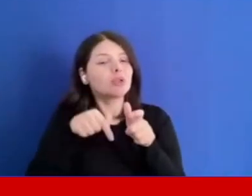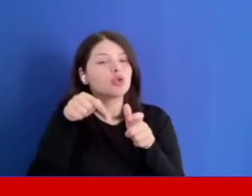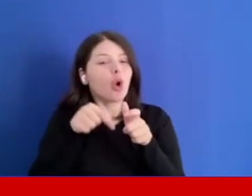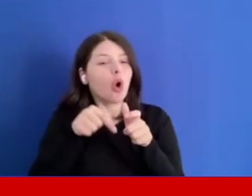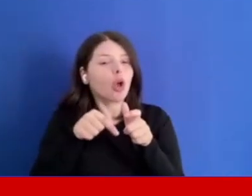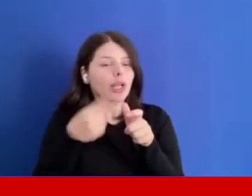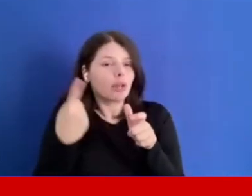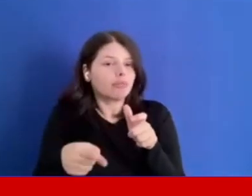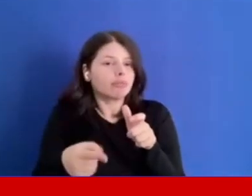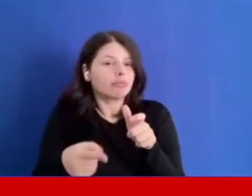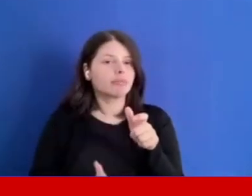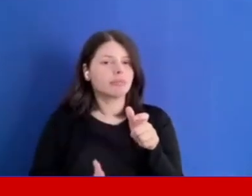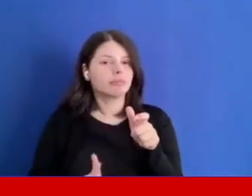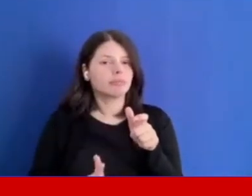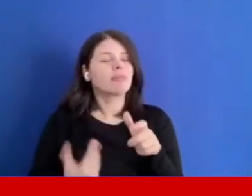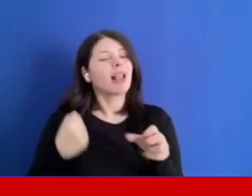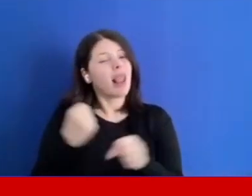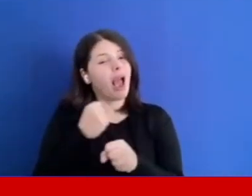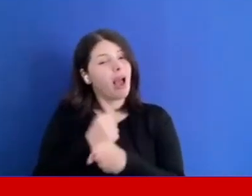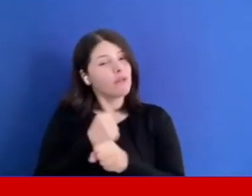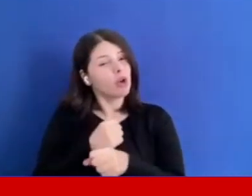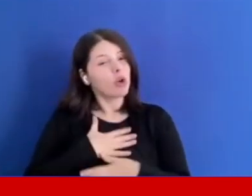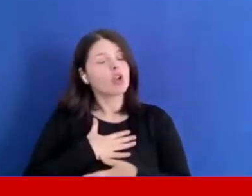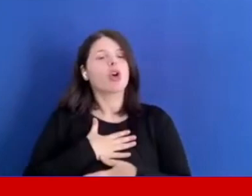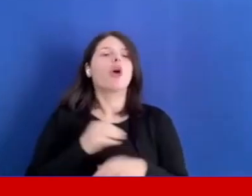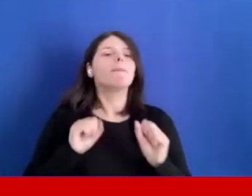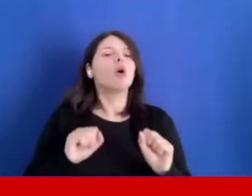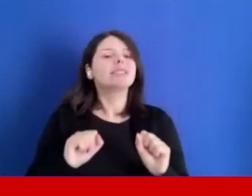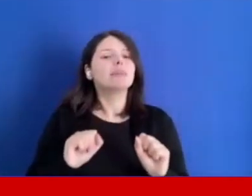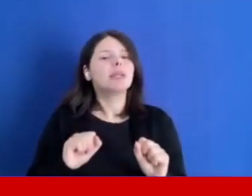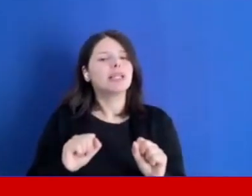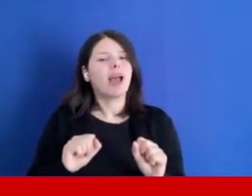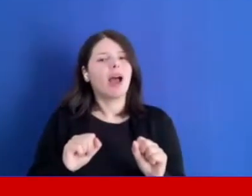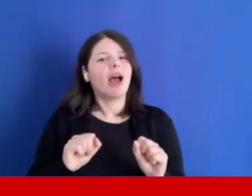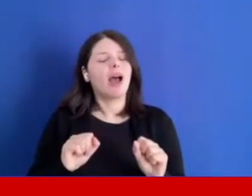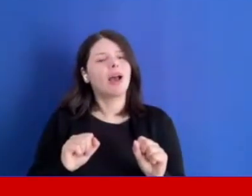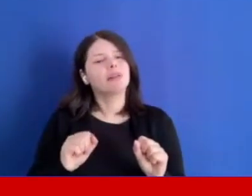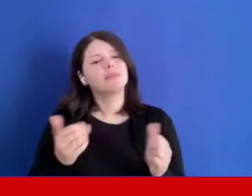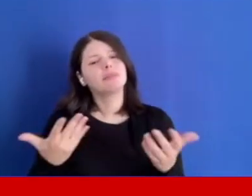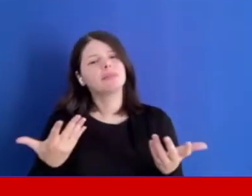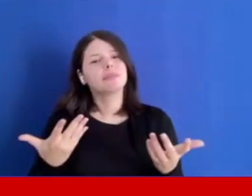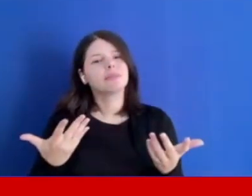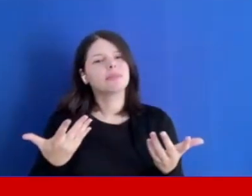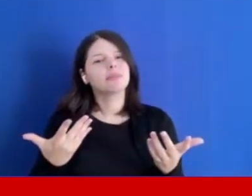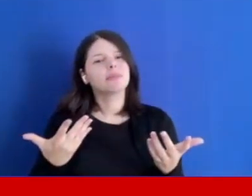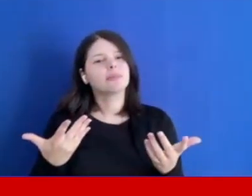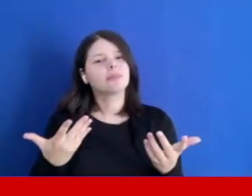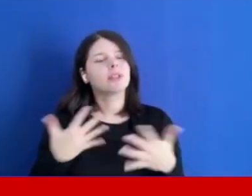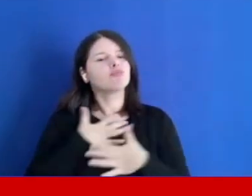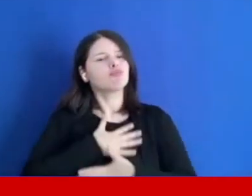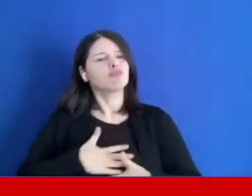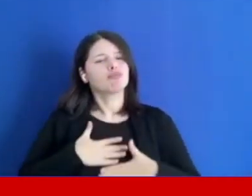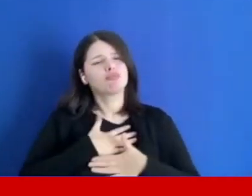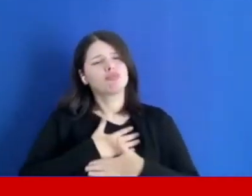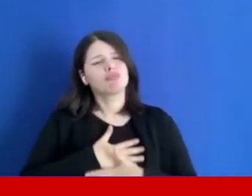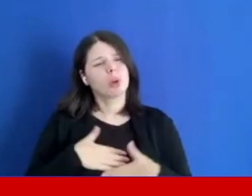questo lavoro mi ha dato la possibilità di rendere delle soddisfazioni nonostante